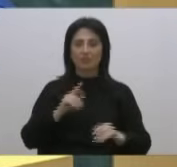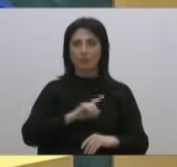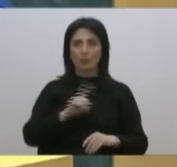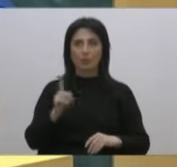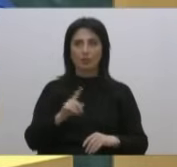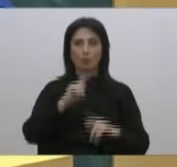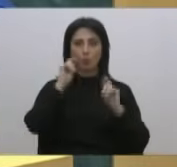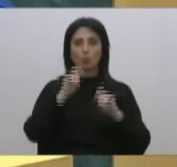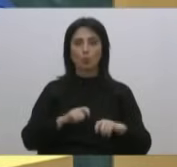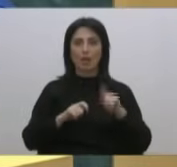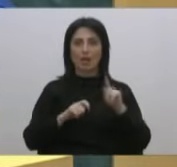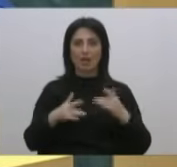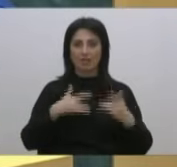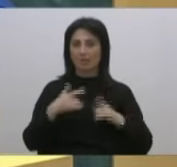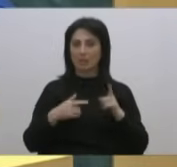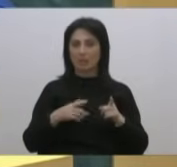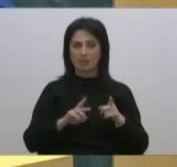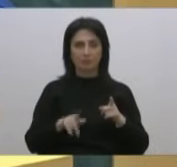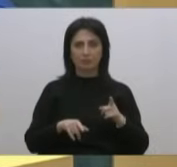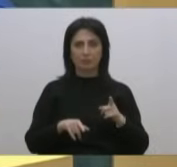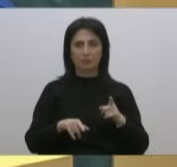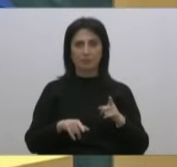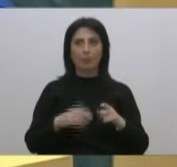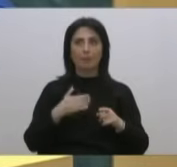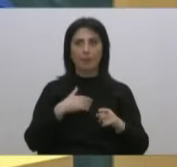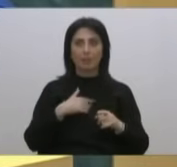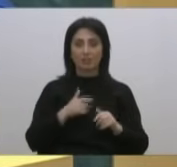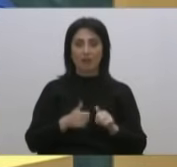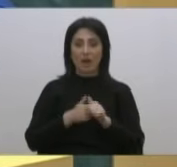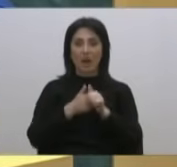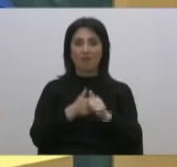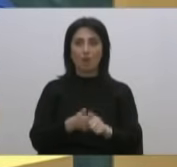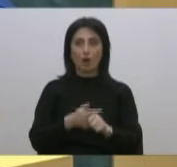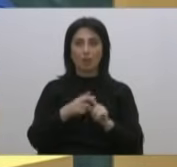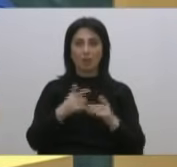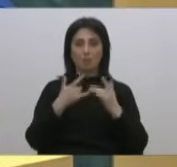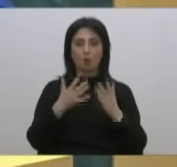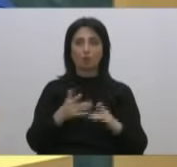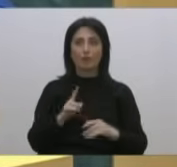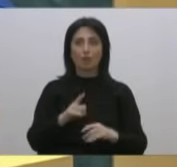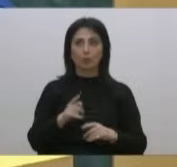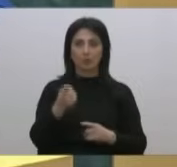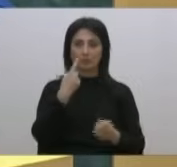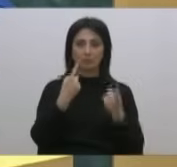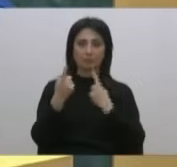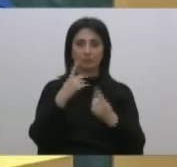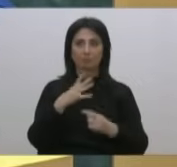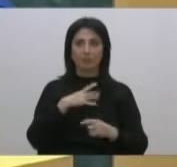ვერ ავცდებოდით უკრაინის სცენარს. ჩვენ რო გავყოლოდით იმ მოთხოვნებს, რომლებსაც